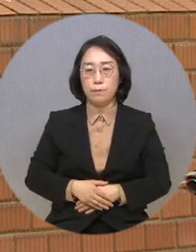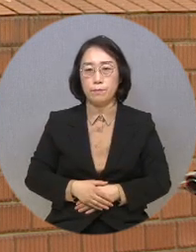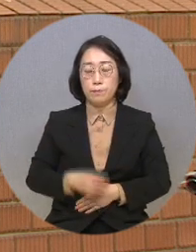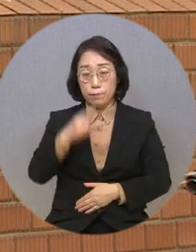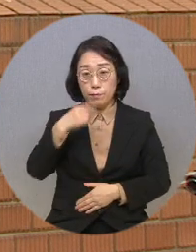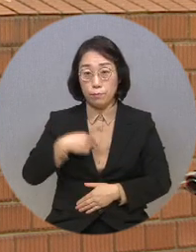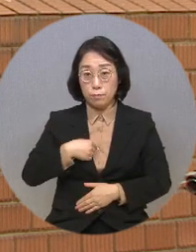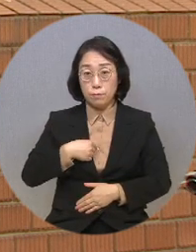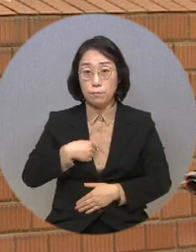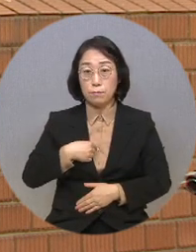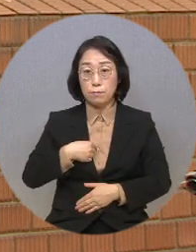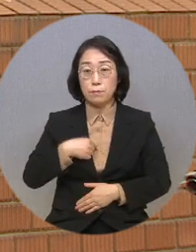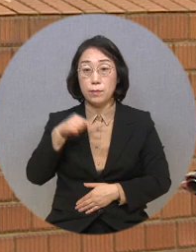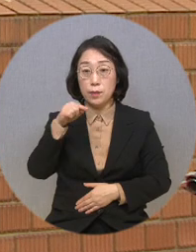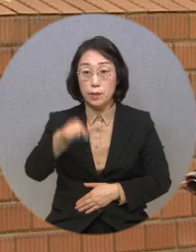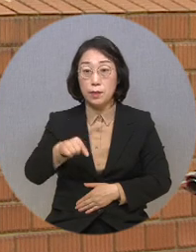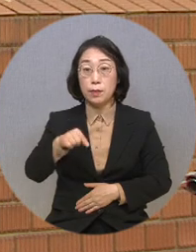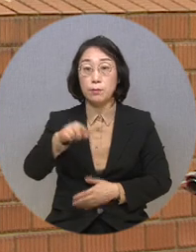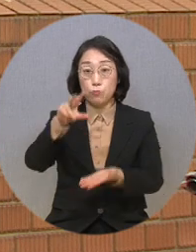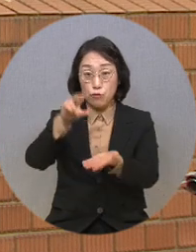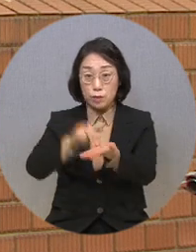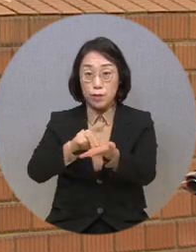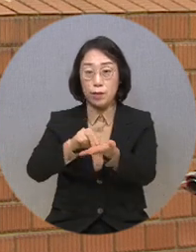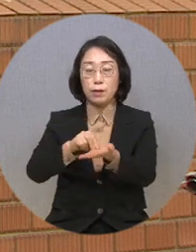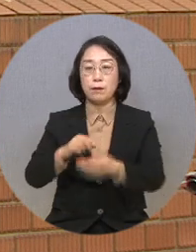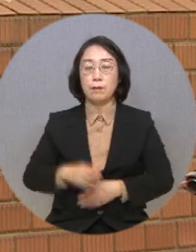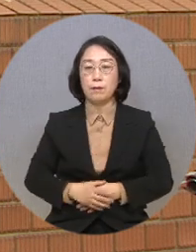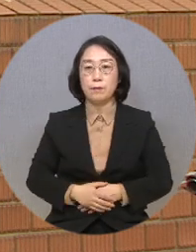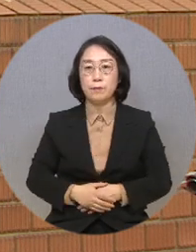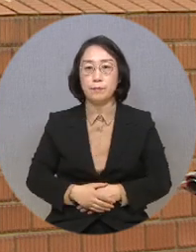저희는 이에 대해서